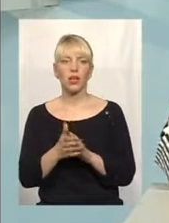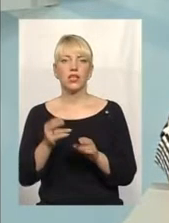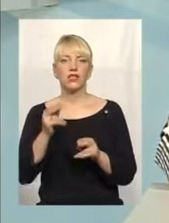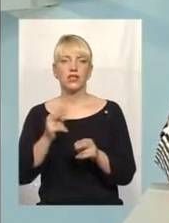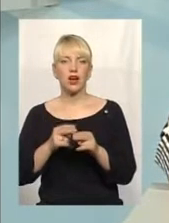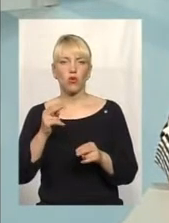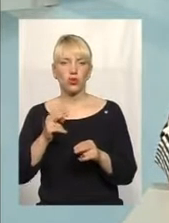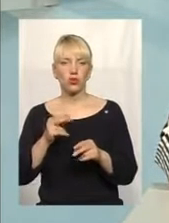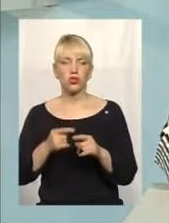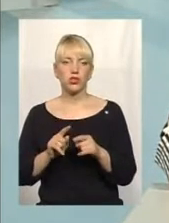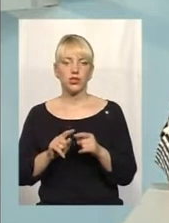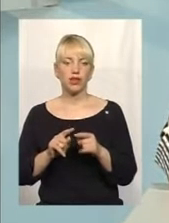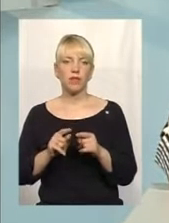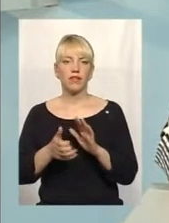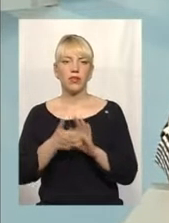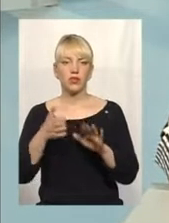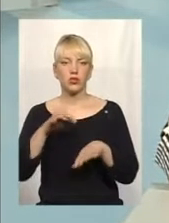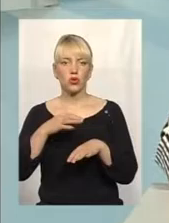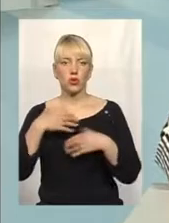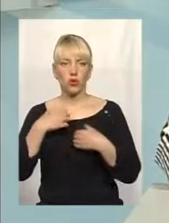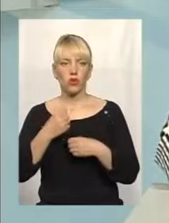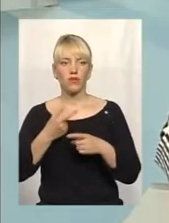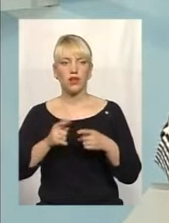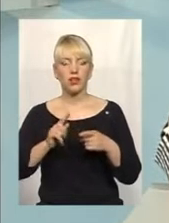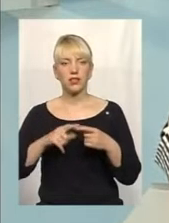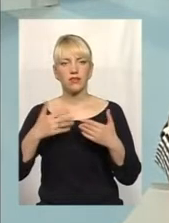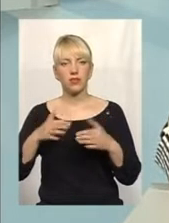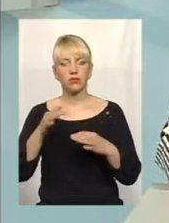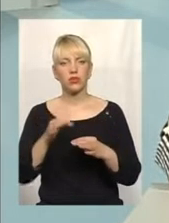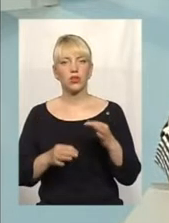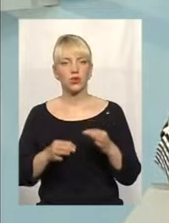чи інші відхилення в стані здоров'я. А це вже, знаєте, така природа, яка